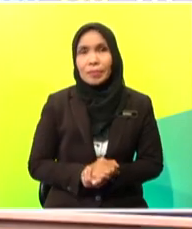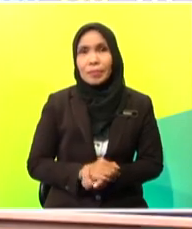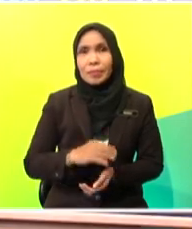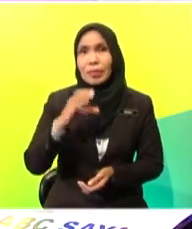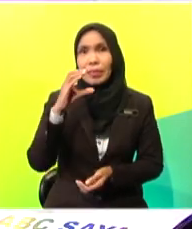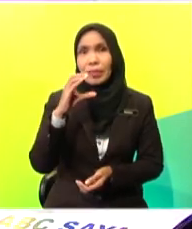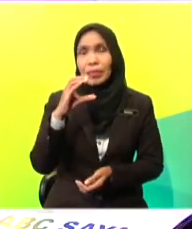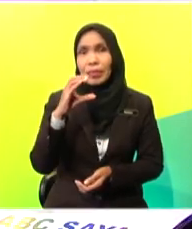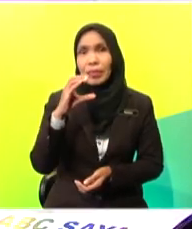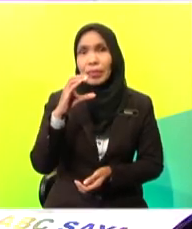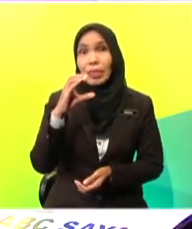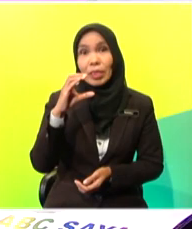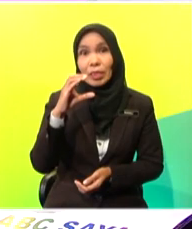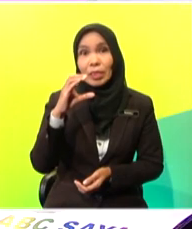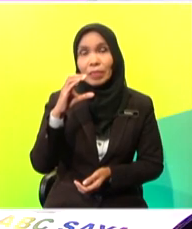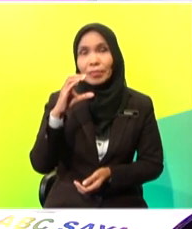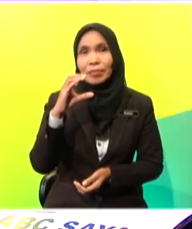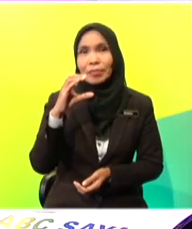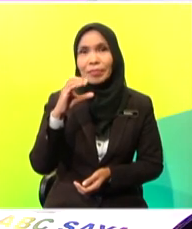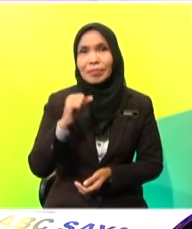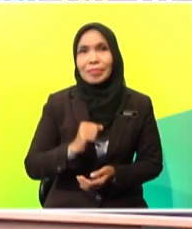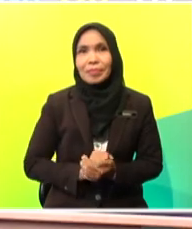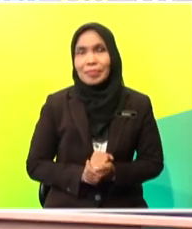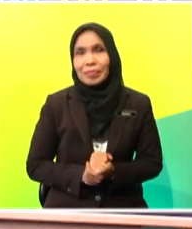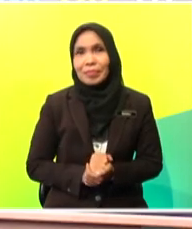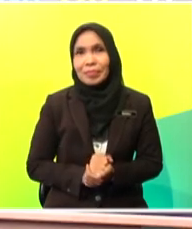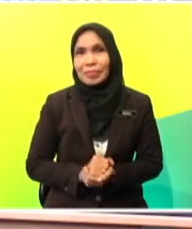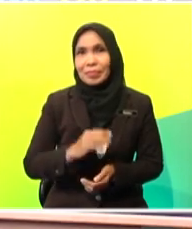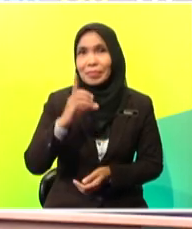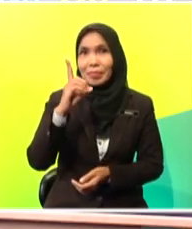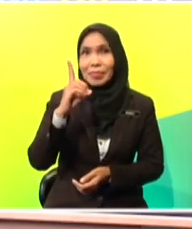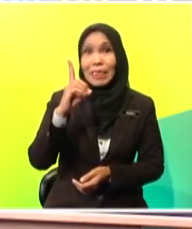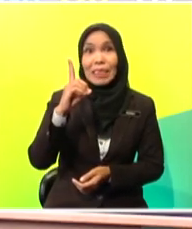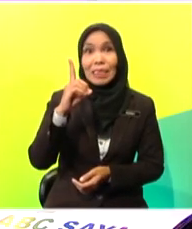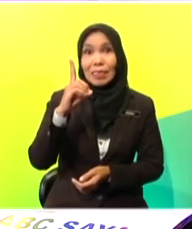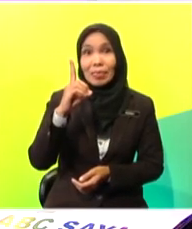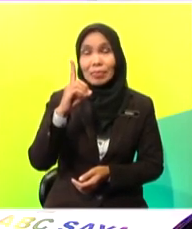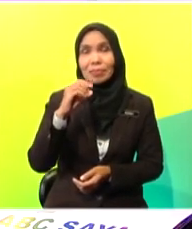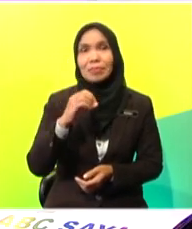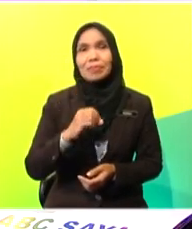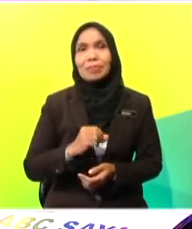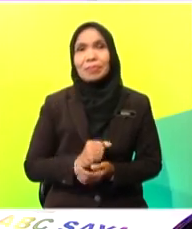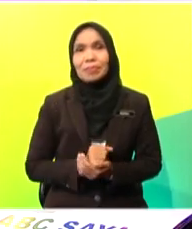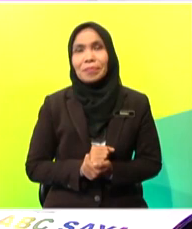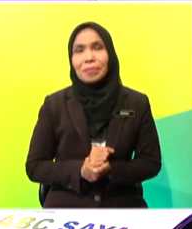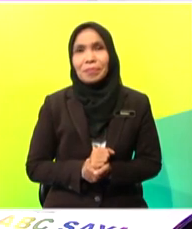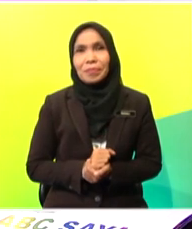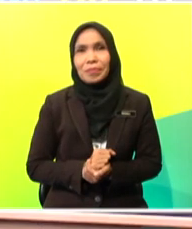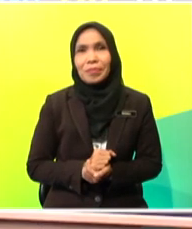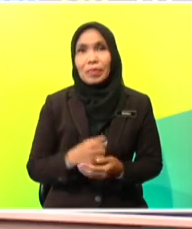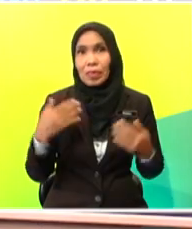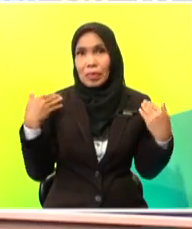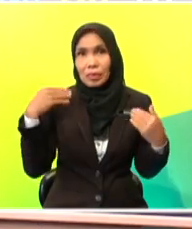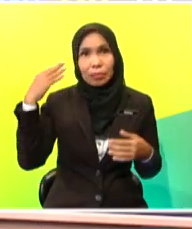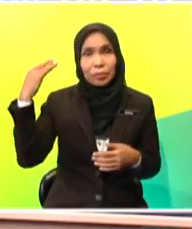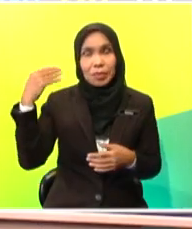Ceh Hai si Syahra dihindari di Zahir Yes